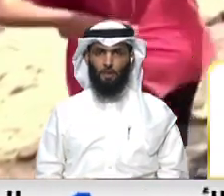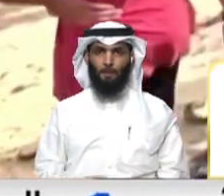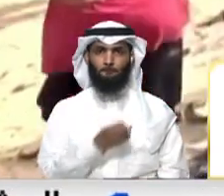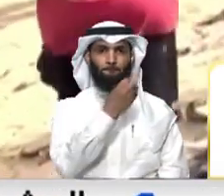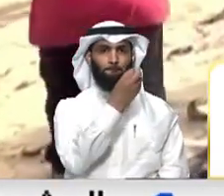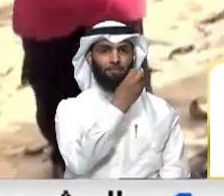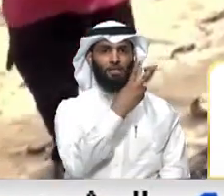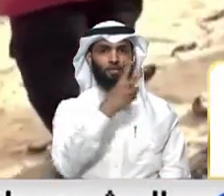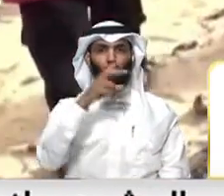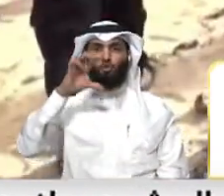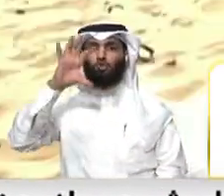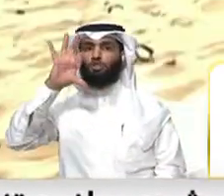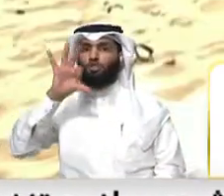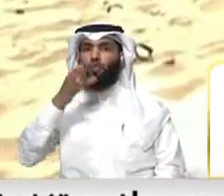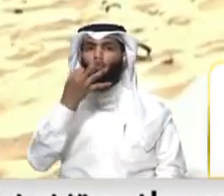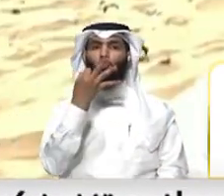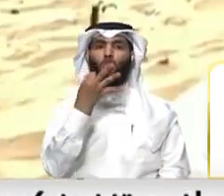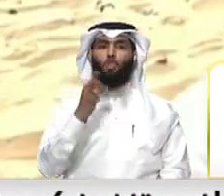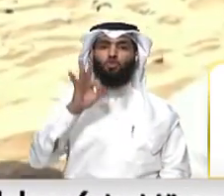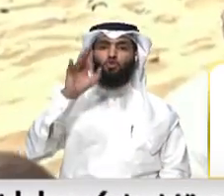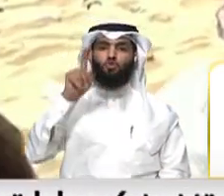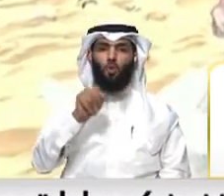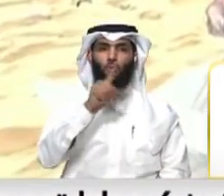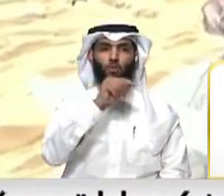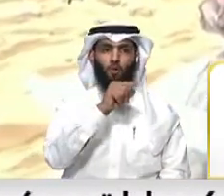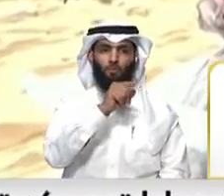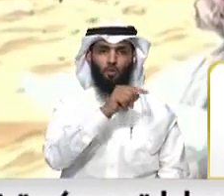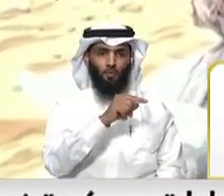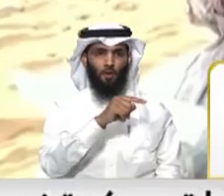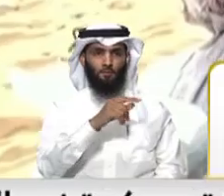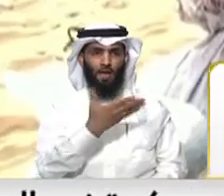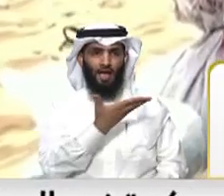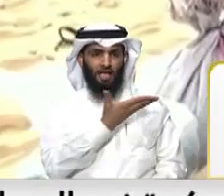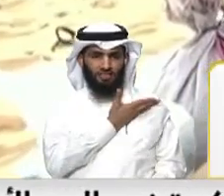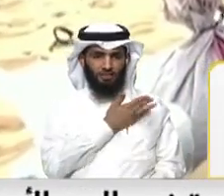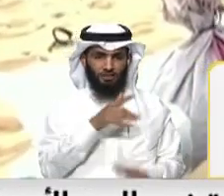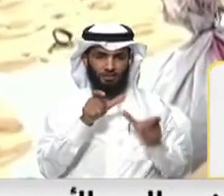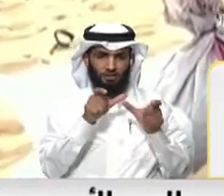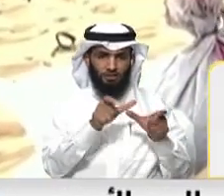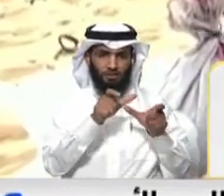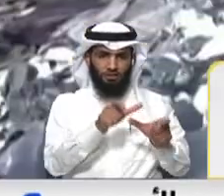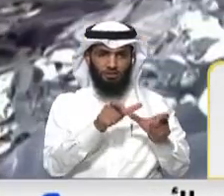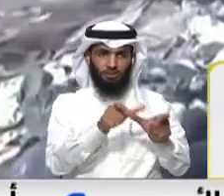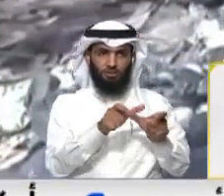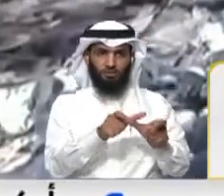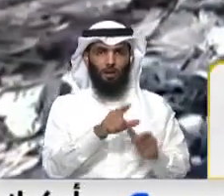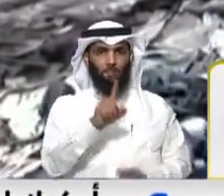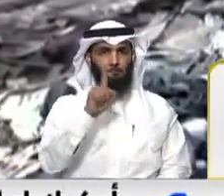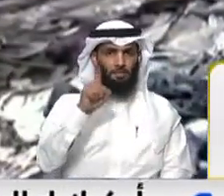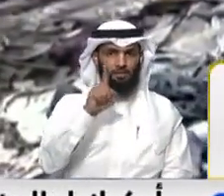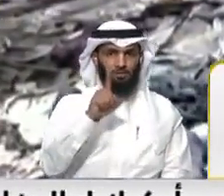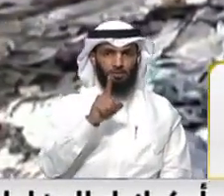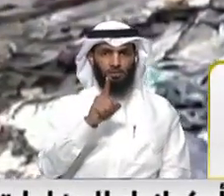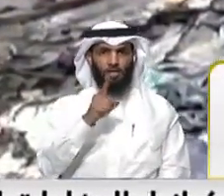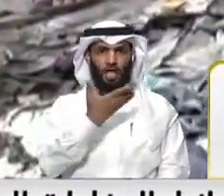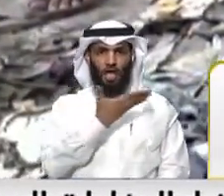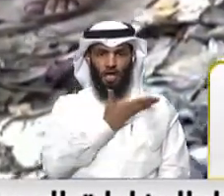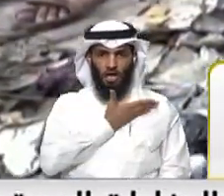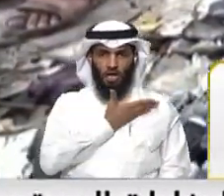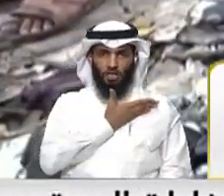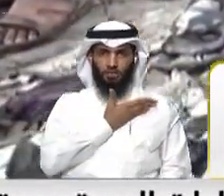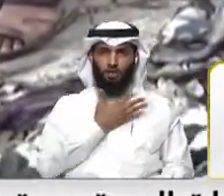و39 يوما حصارا من كل الجهات وغزه لا تستسلم فيما تؤكد